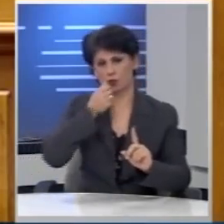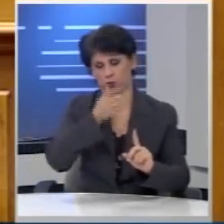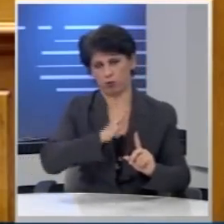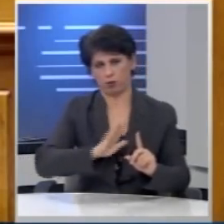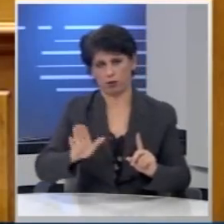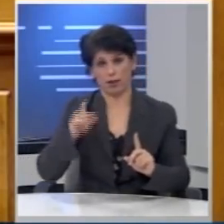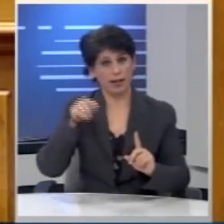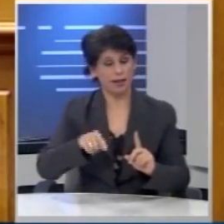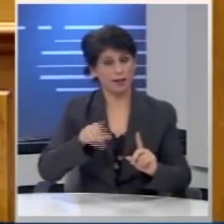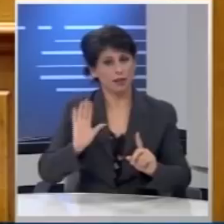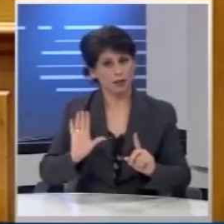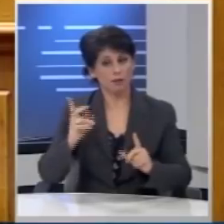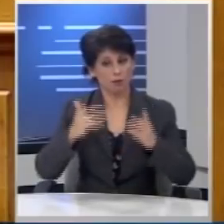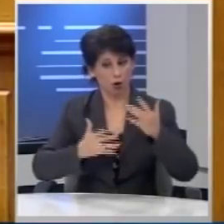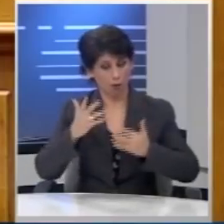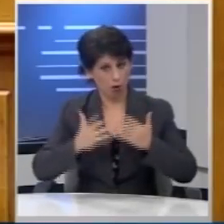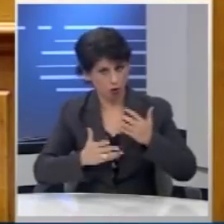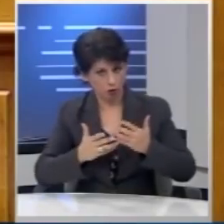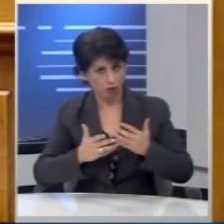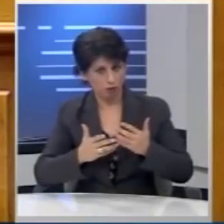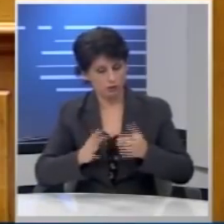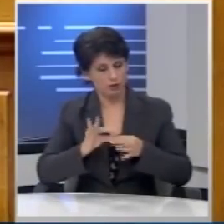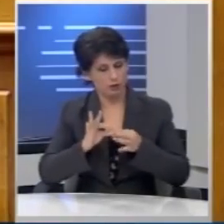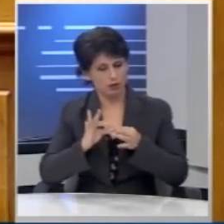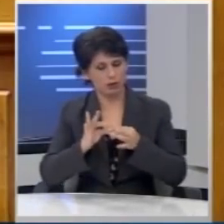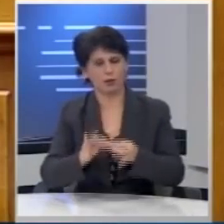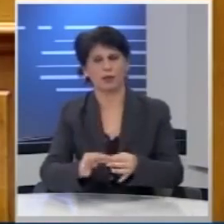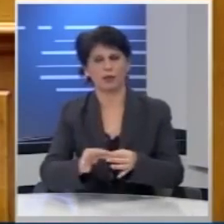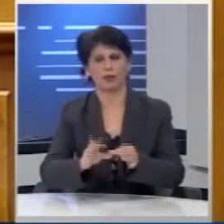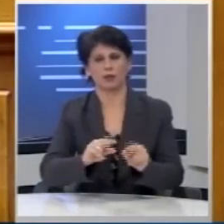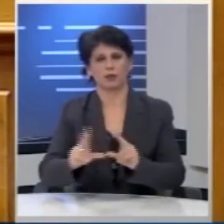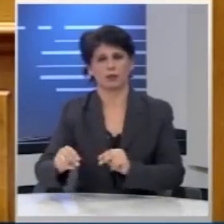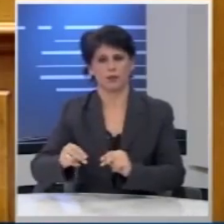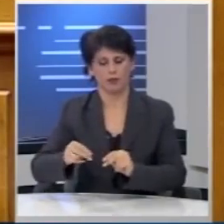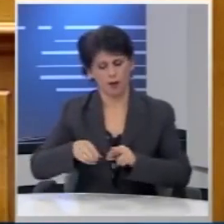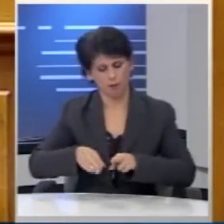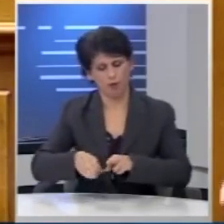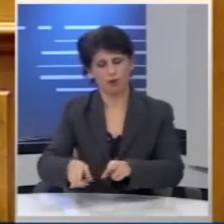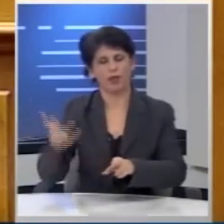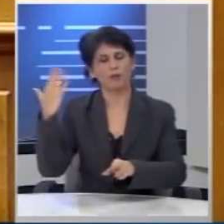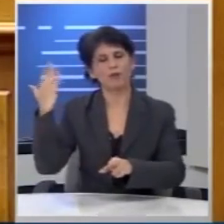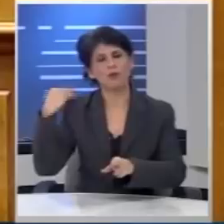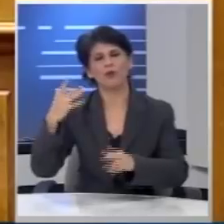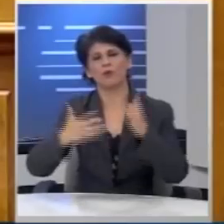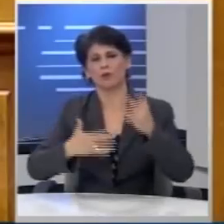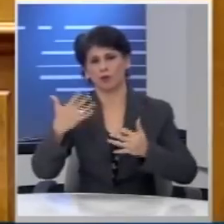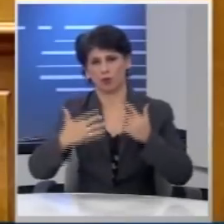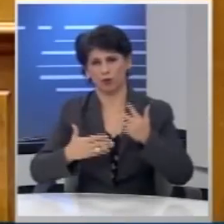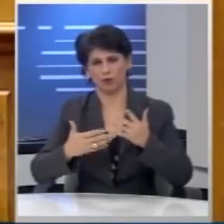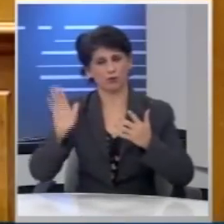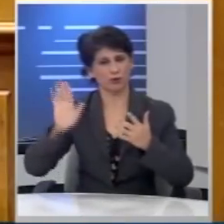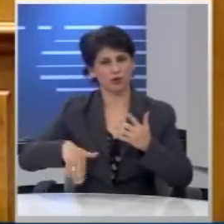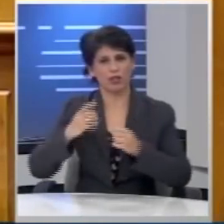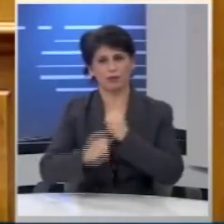δαπάνες. Και εκεί όμως ο προϋπολογισμός σας συνεχίζει στην ίδια πορεία με τους προηγούμενους προϋπολογισμούς